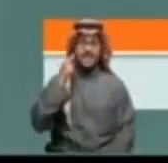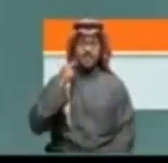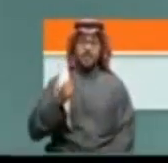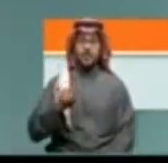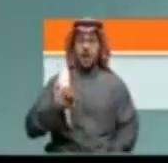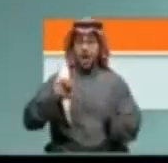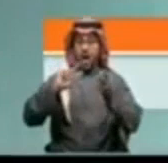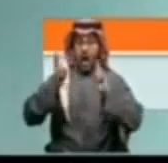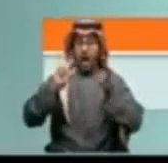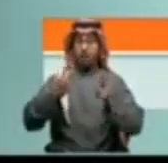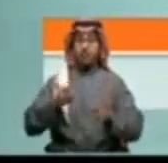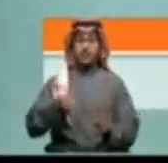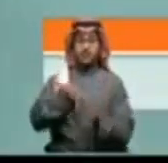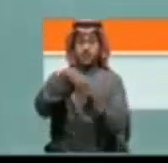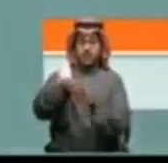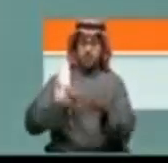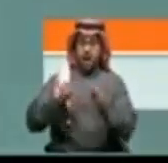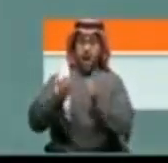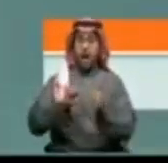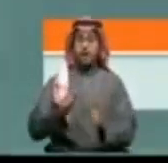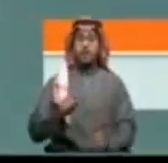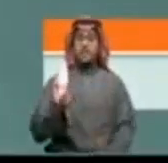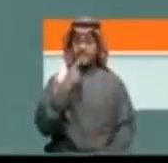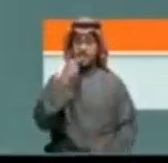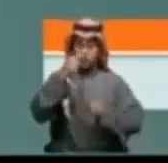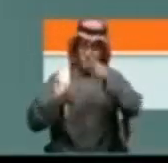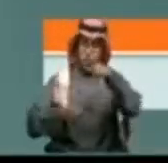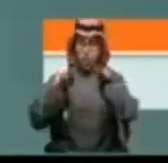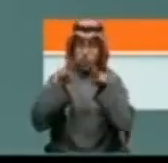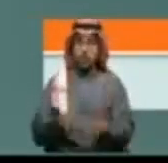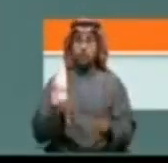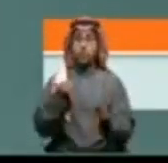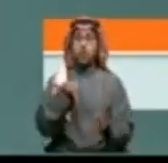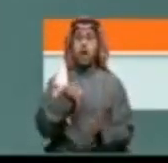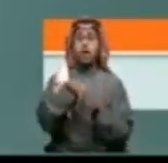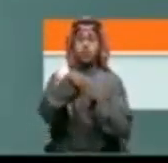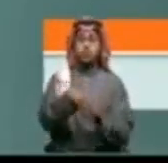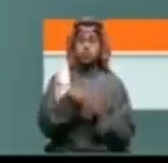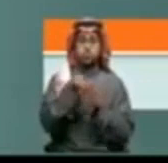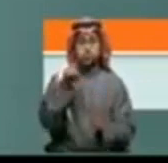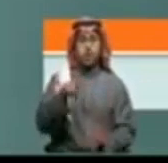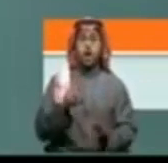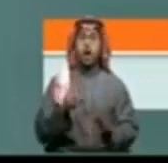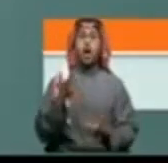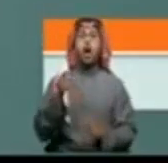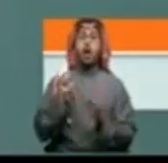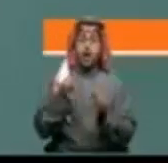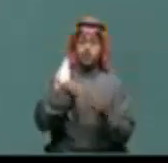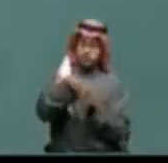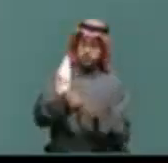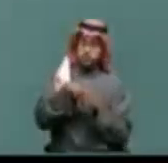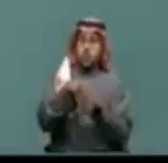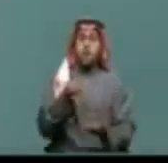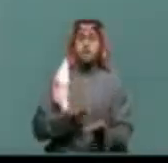السباق السنوي على كأس الأمير محمد بن سعود الكبير، كأس الوفاء، بميدان الملك عبد العزيز للفروسية في